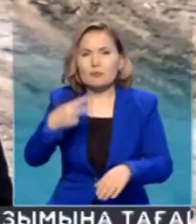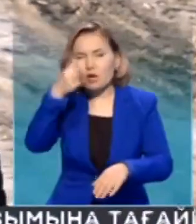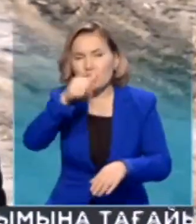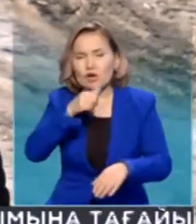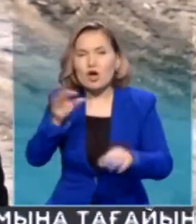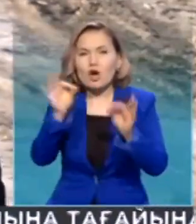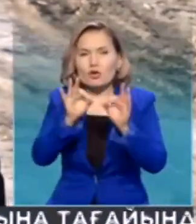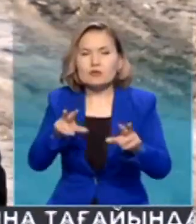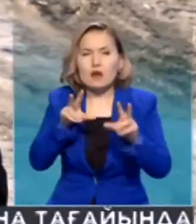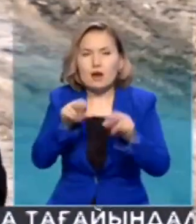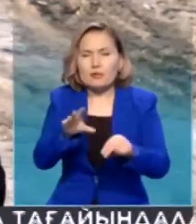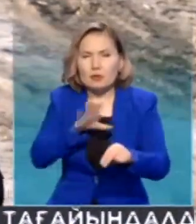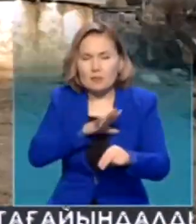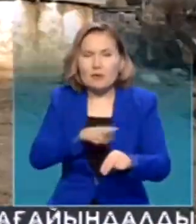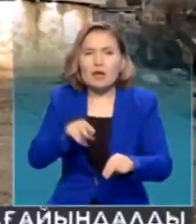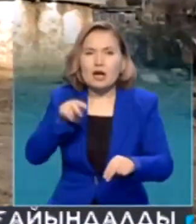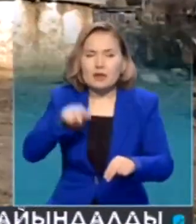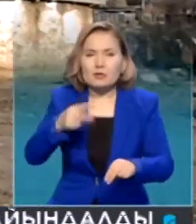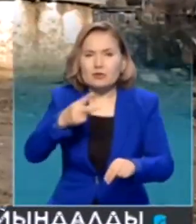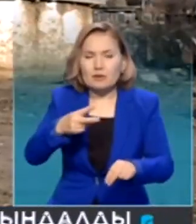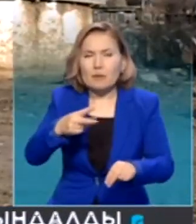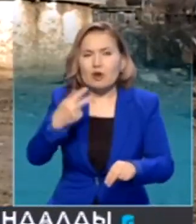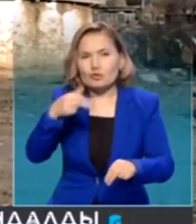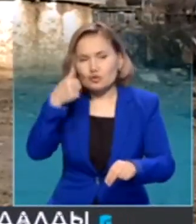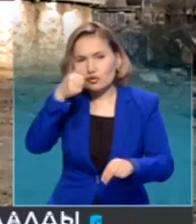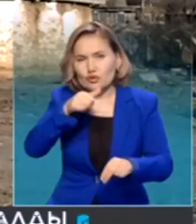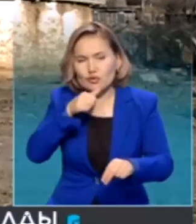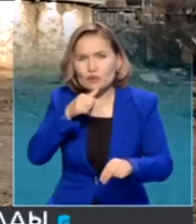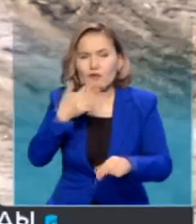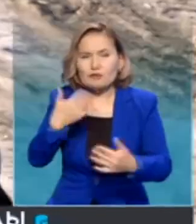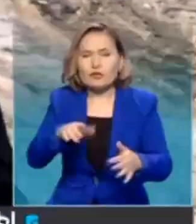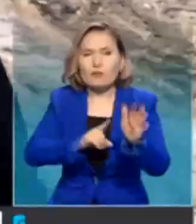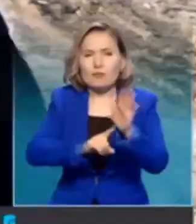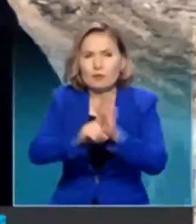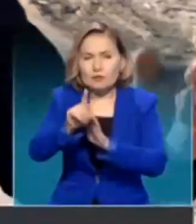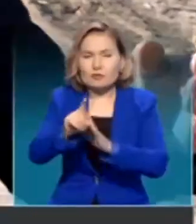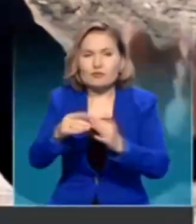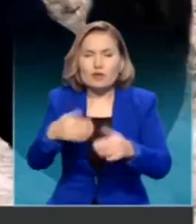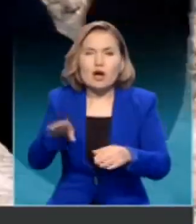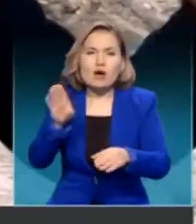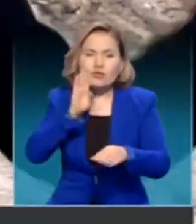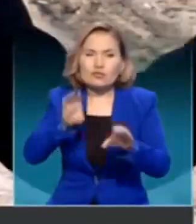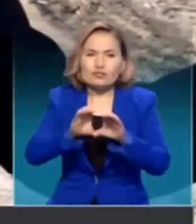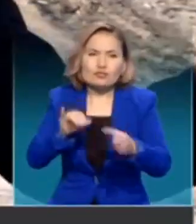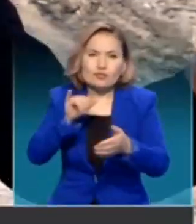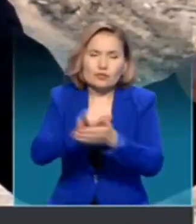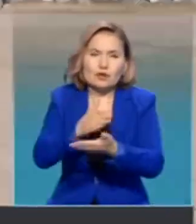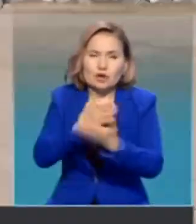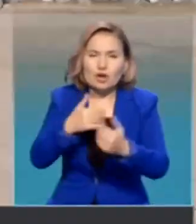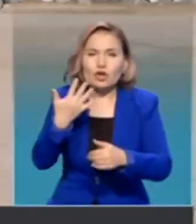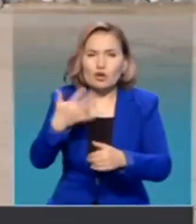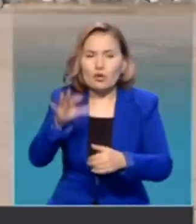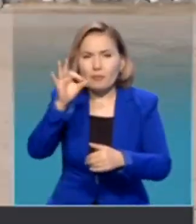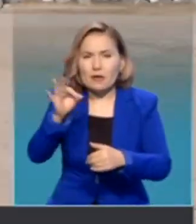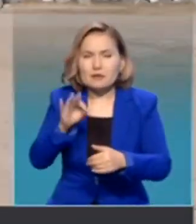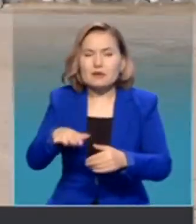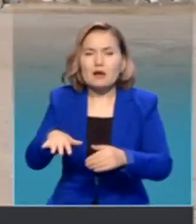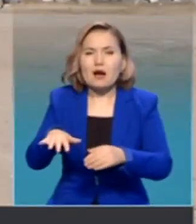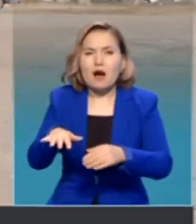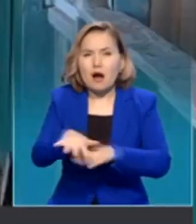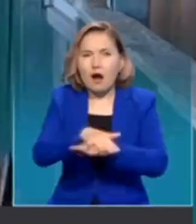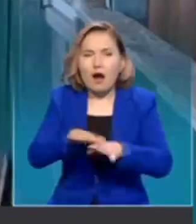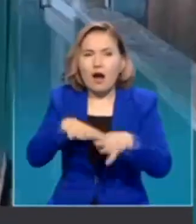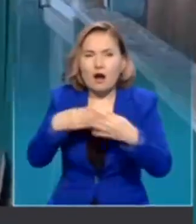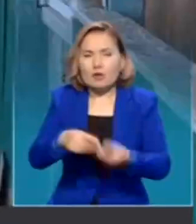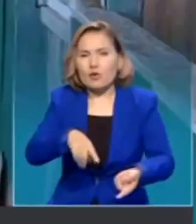Міне 2023-тің көктемі болды, әлі жоқ. Халық ақтөге көшіп кетті. Енді 50% анық көшті енді ол. Көшпеске амалдары